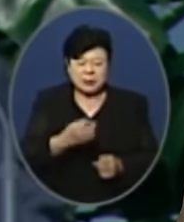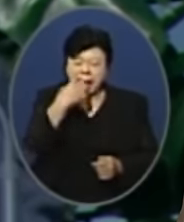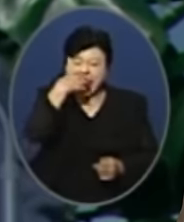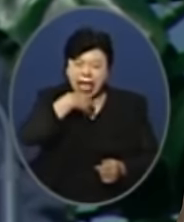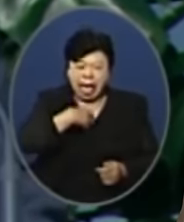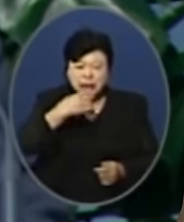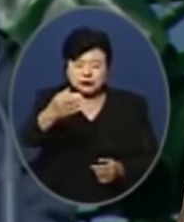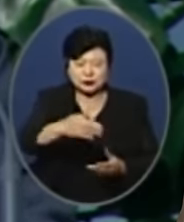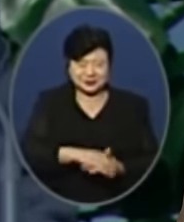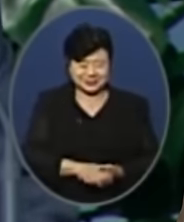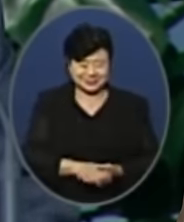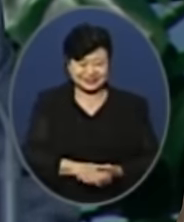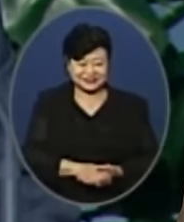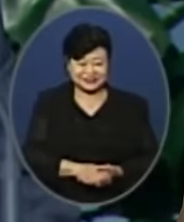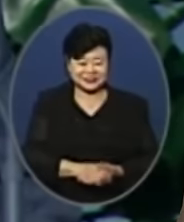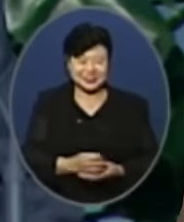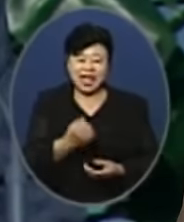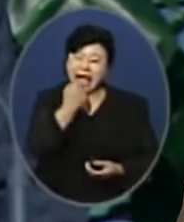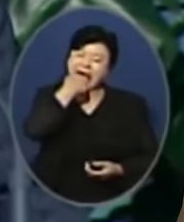밀어 넣었었습니다.